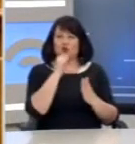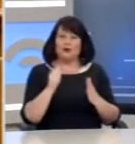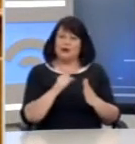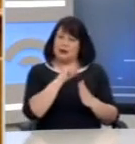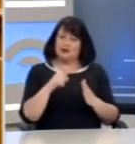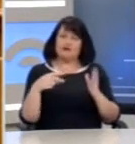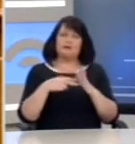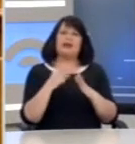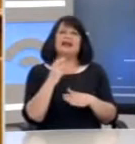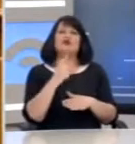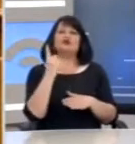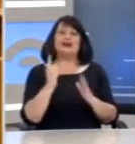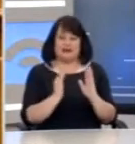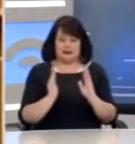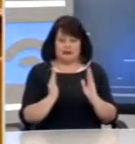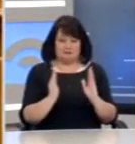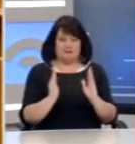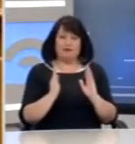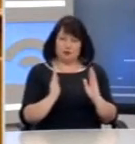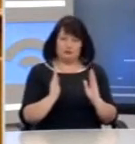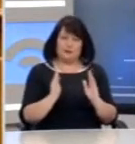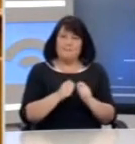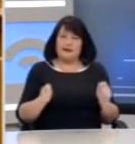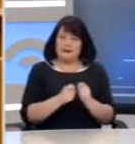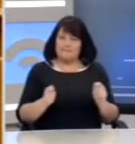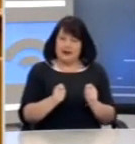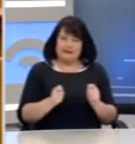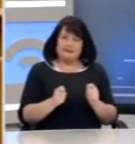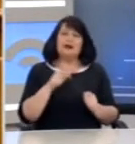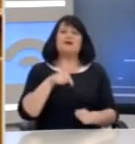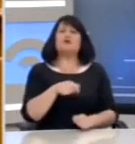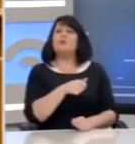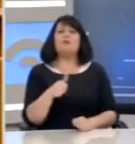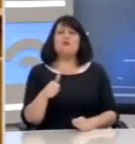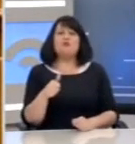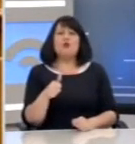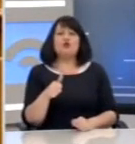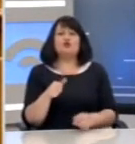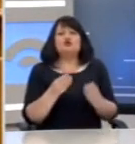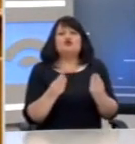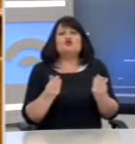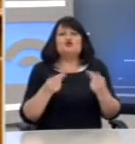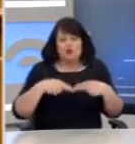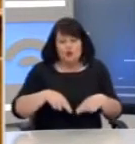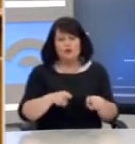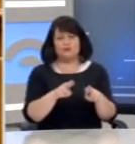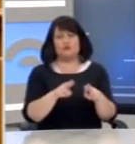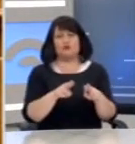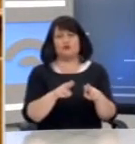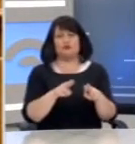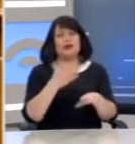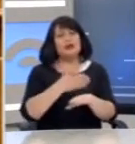2018-2021 που σήμερα ψηφίζεται αποτελεί το μοναδικό οδικό χάρτη που